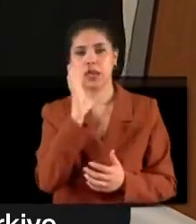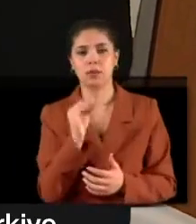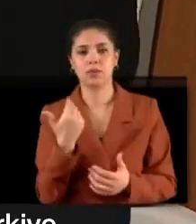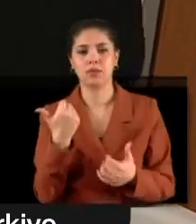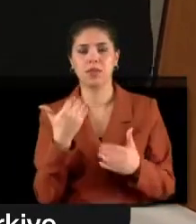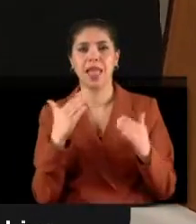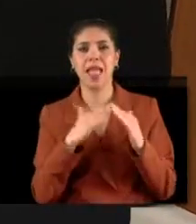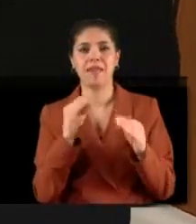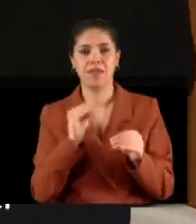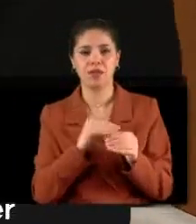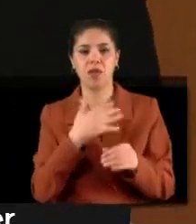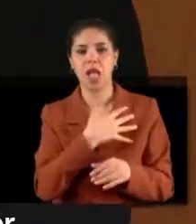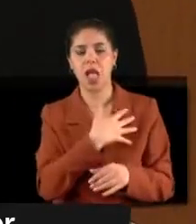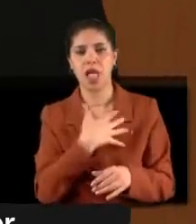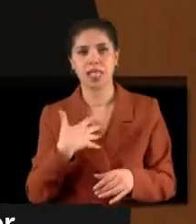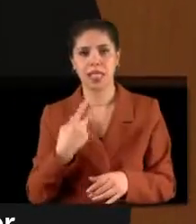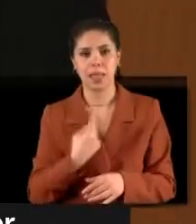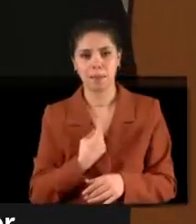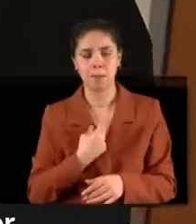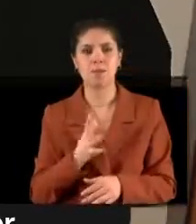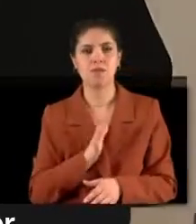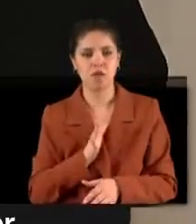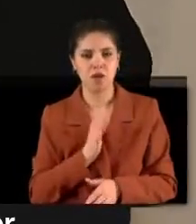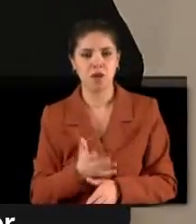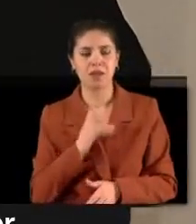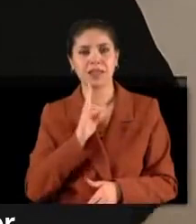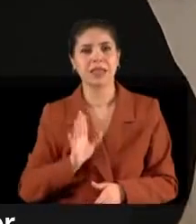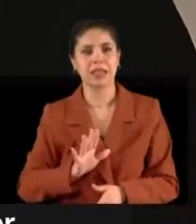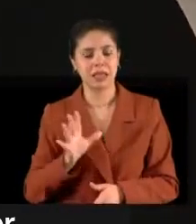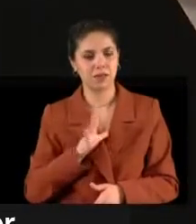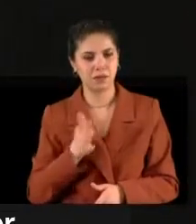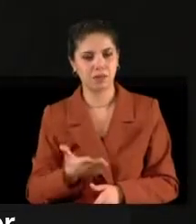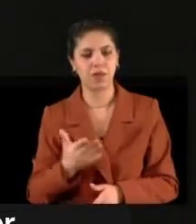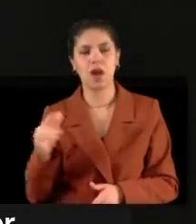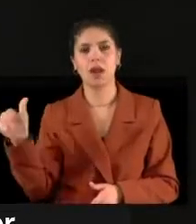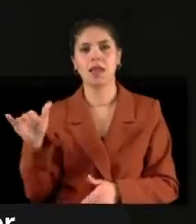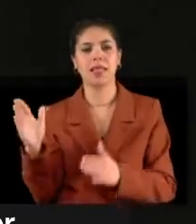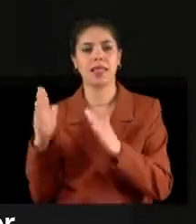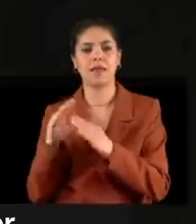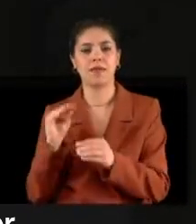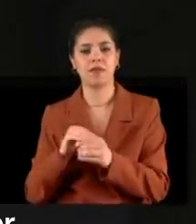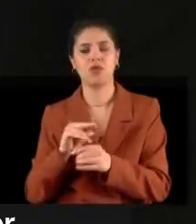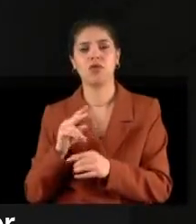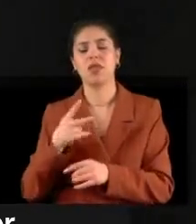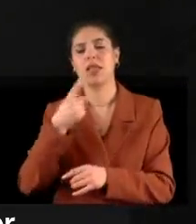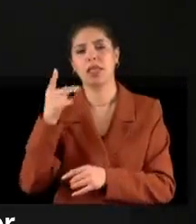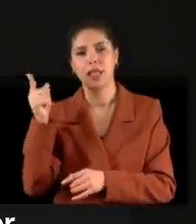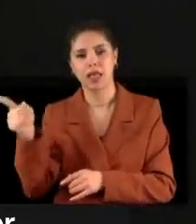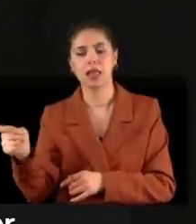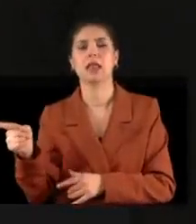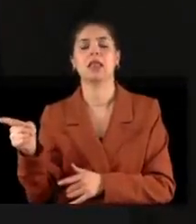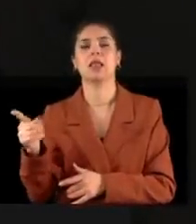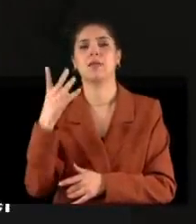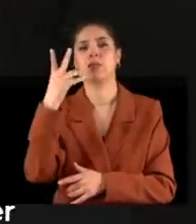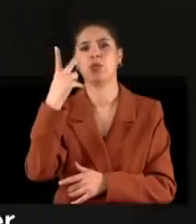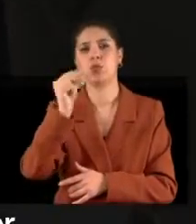Evde benim annem, benimle beraber kalan annem vardı, kızım vardı. Yan dairede yengem, 3-4 tane